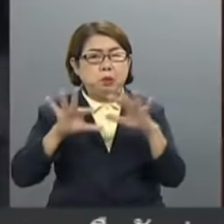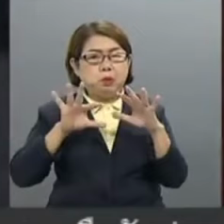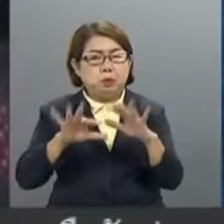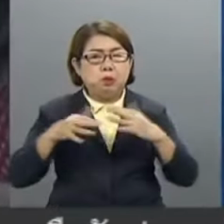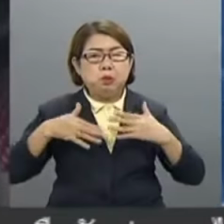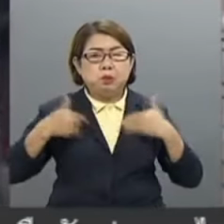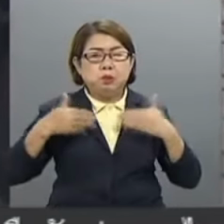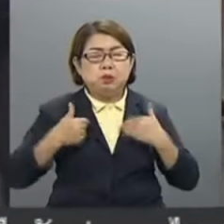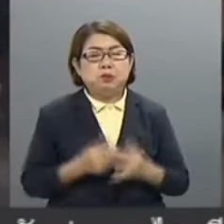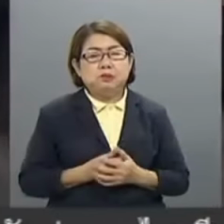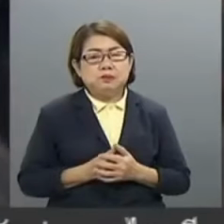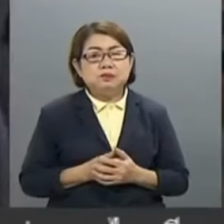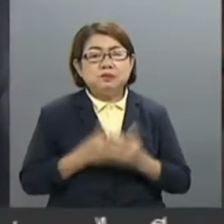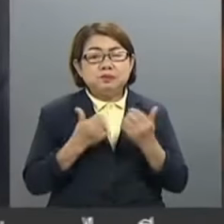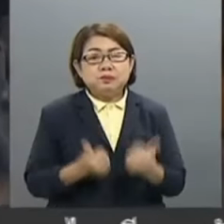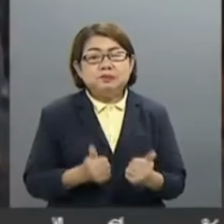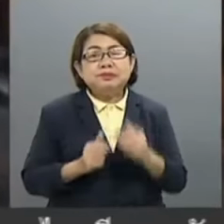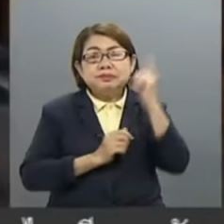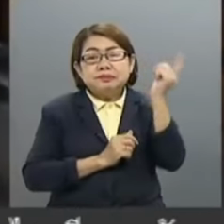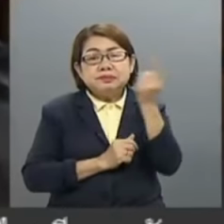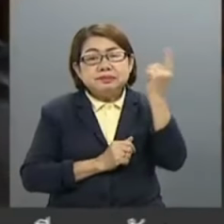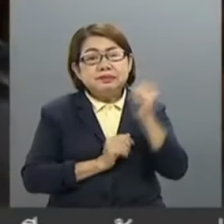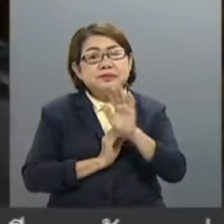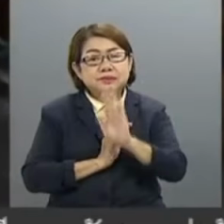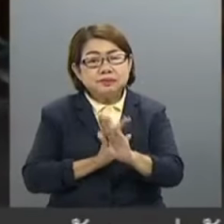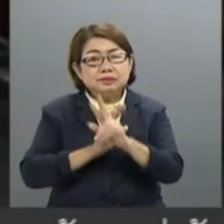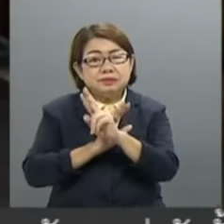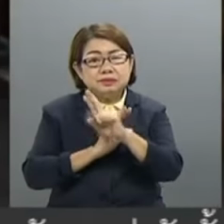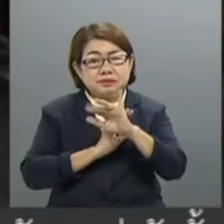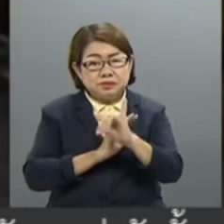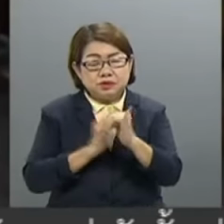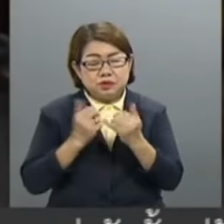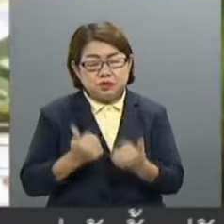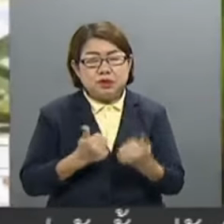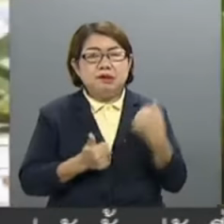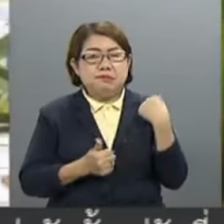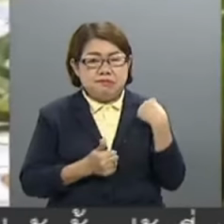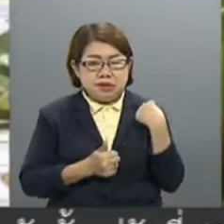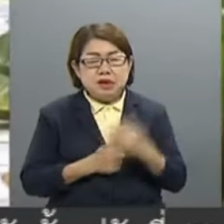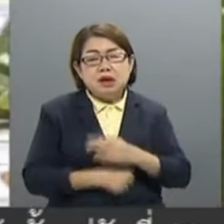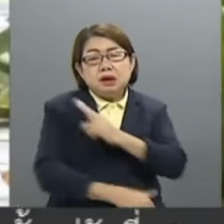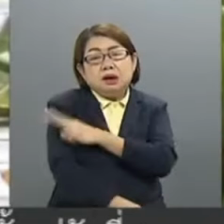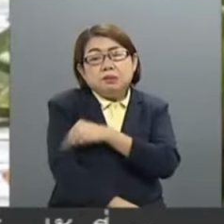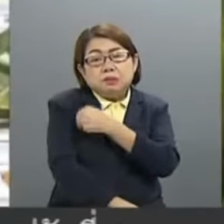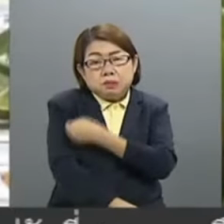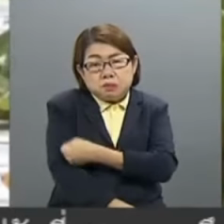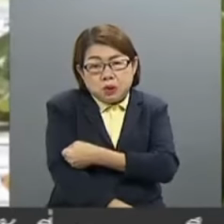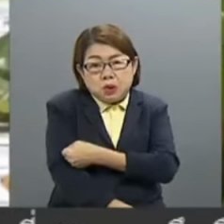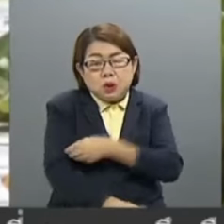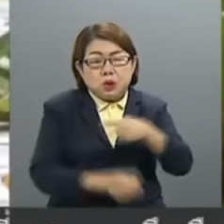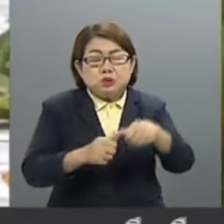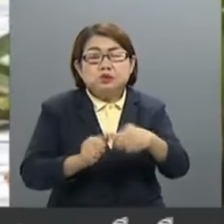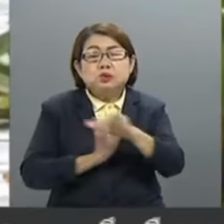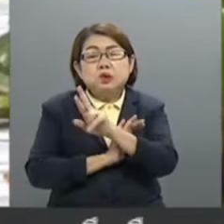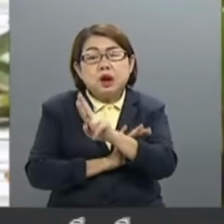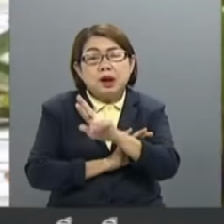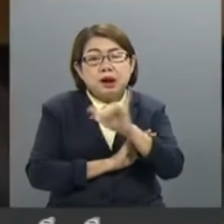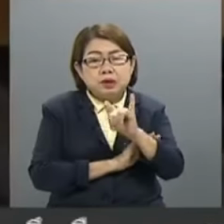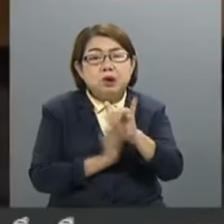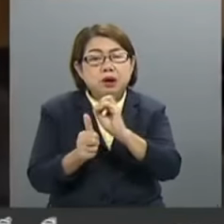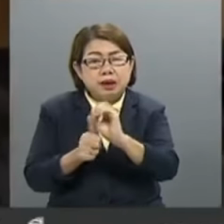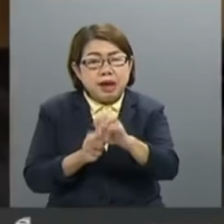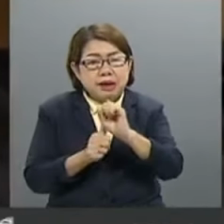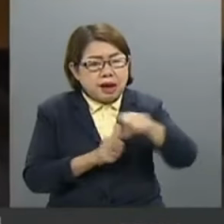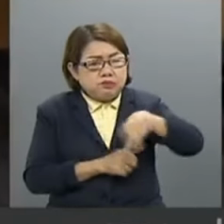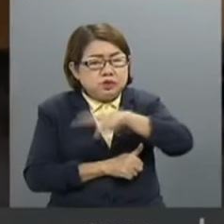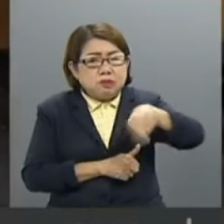การท่องเที่ยวในจังหวัดระยองช่วงนี้นะคะยังคงมีคำแนะนำจากนายแพทย์สาธารณสุขจังหวัดระยองค่ะให้สวมใส่หน้ากากอนามัยเมื่อต้อง